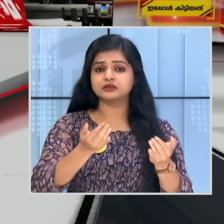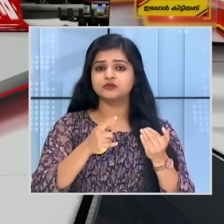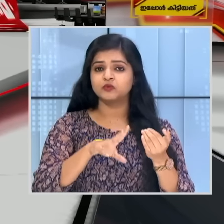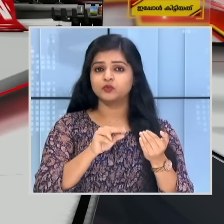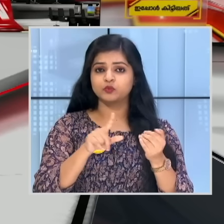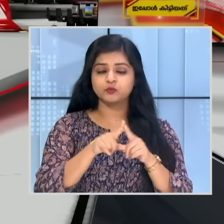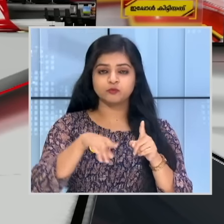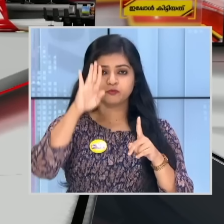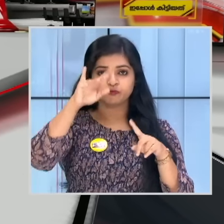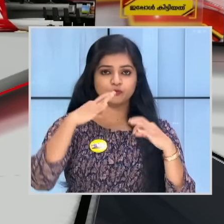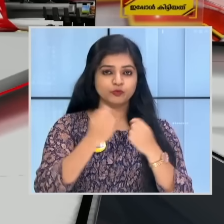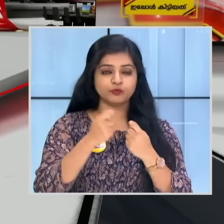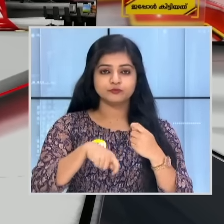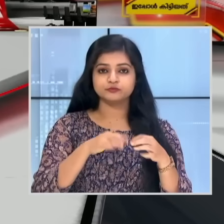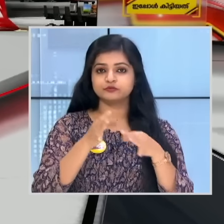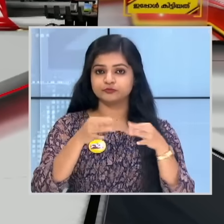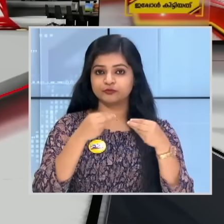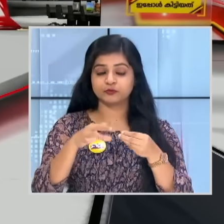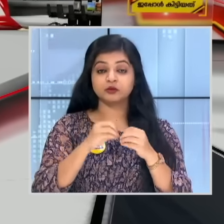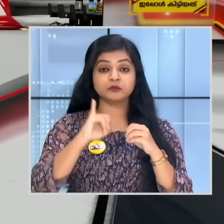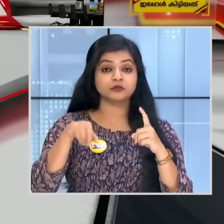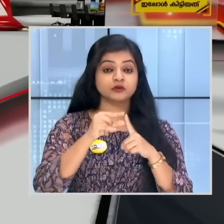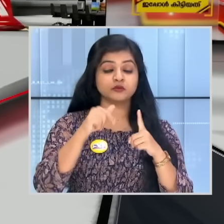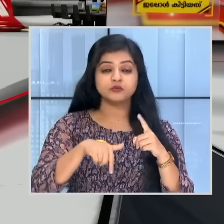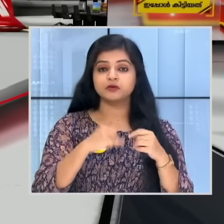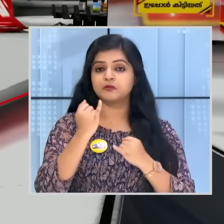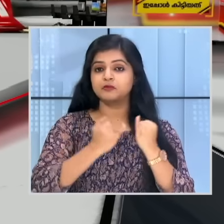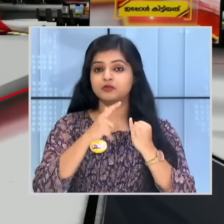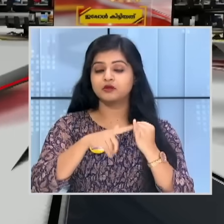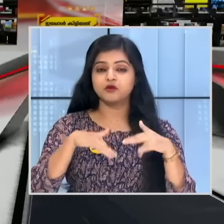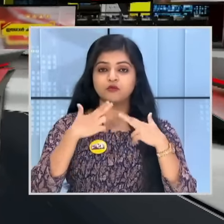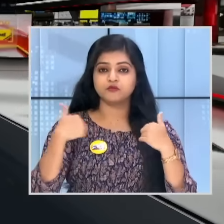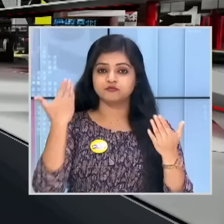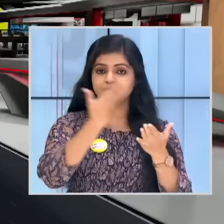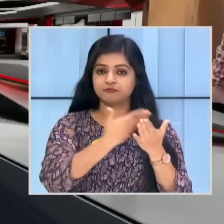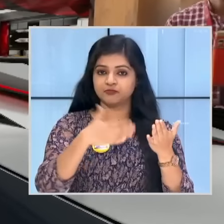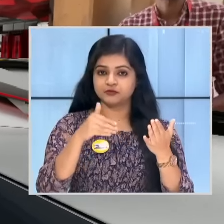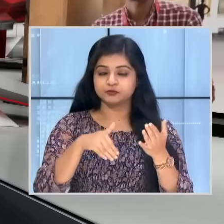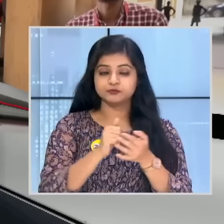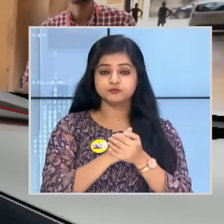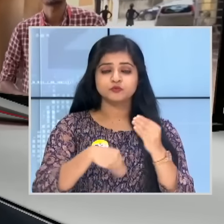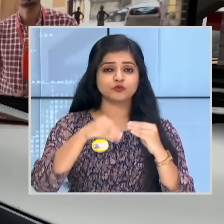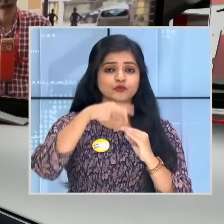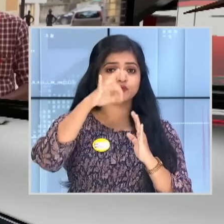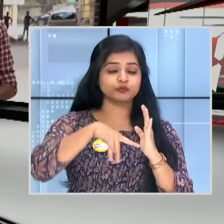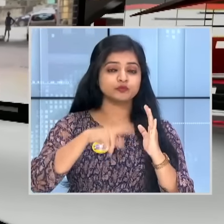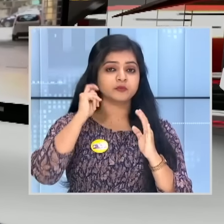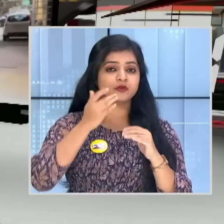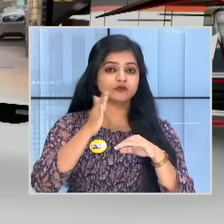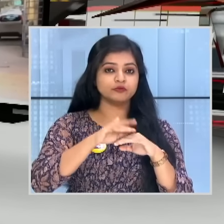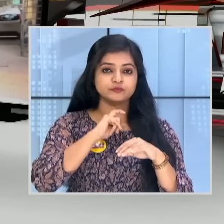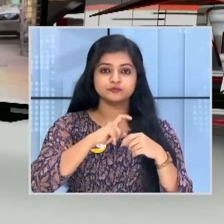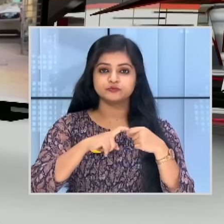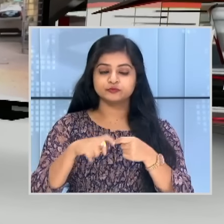ബിജെപി സംസ്ഥാന ഘടകം മദ്രാസ് ഹൈക്കോടതിയെ സമീപിച്ചിട്ടുണ്ട് വിവരങ്ങളുമായി മനീഷ് മൂർത്തി ചെന്നൈയിൽ നിന്ന് ചേരുന്നു മനീഷ് എന്തൊക്കെ കാര്യങ്ങൾ നിരത്തിയാണ് ഇപ്പോൾ